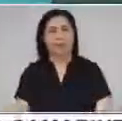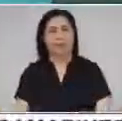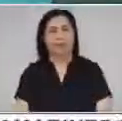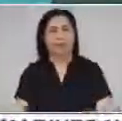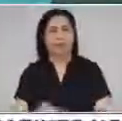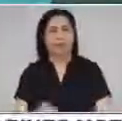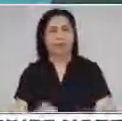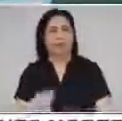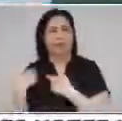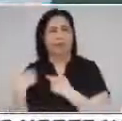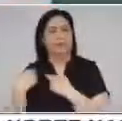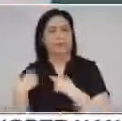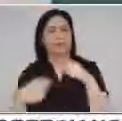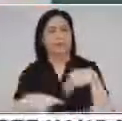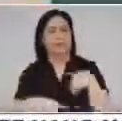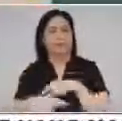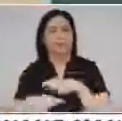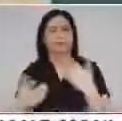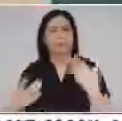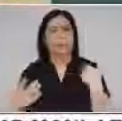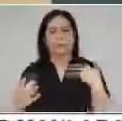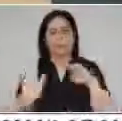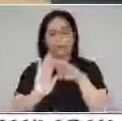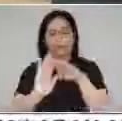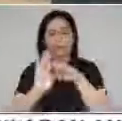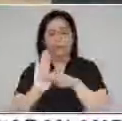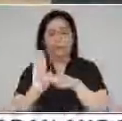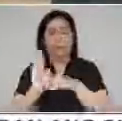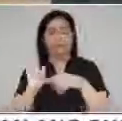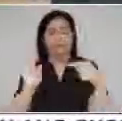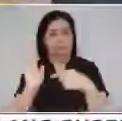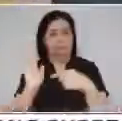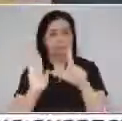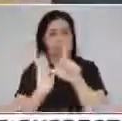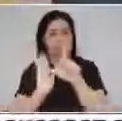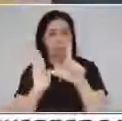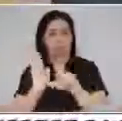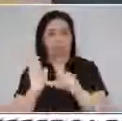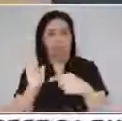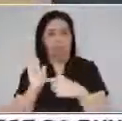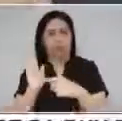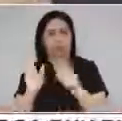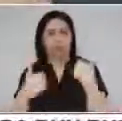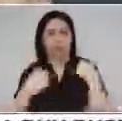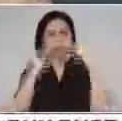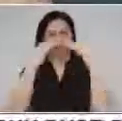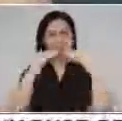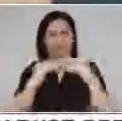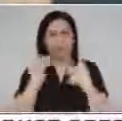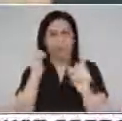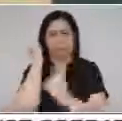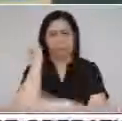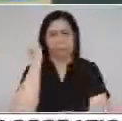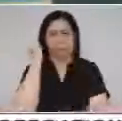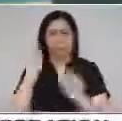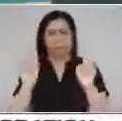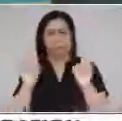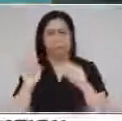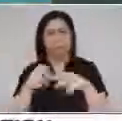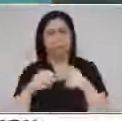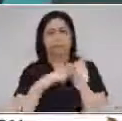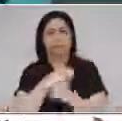na ipapakontact tracing nila at ipapaswab lahat ng mga pumunta dyan. At, pero siyempre, hindi